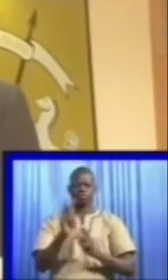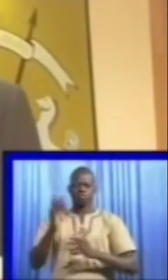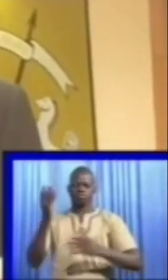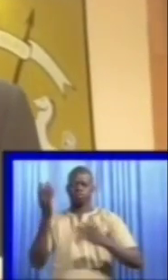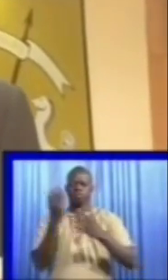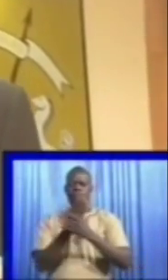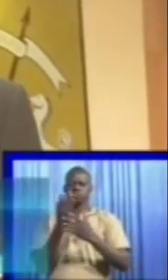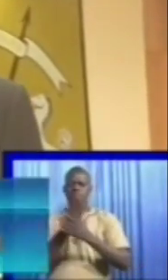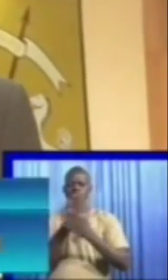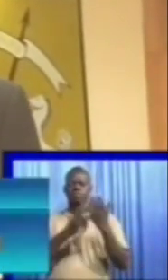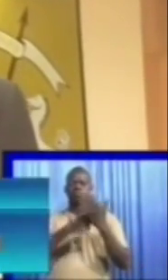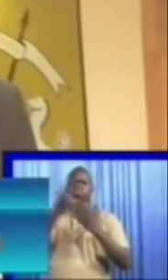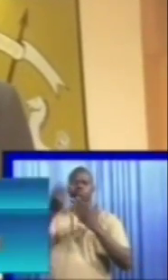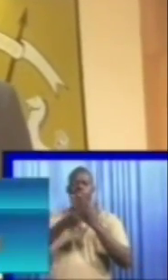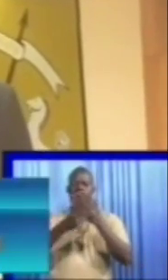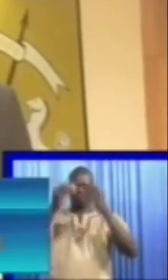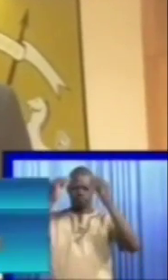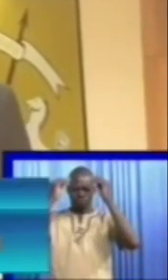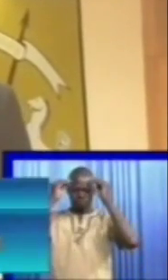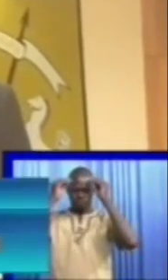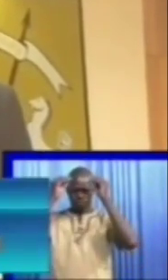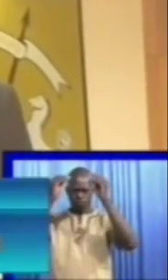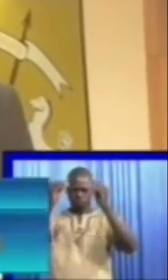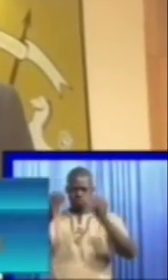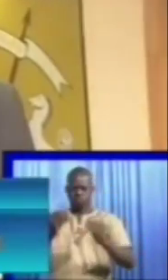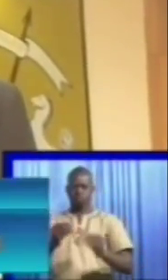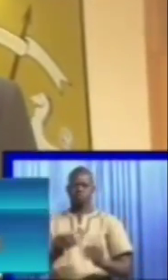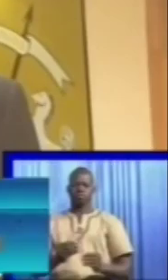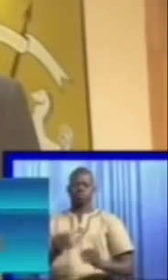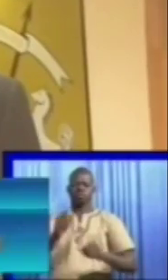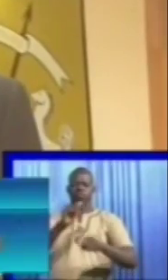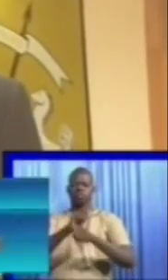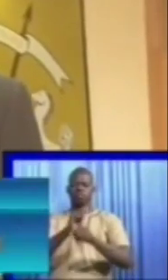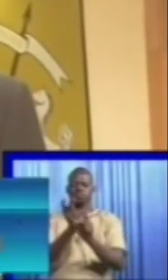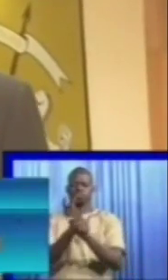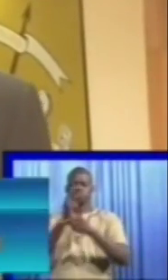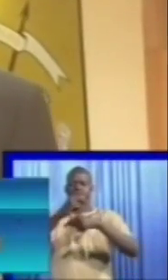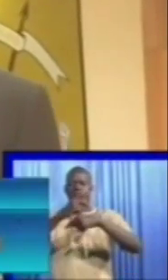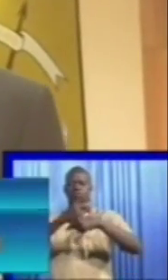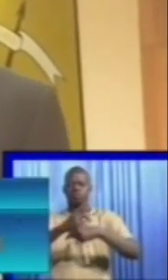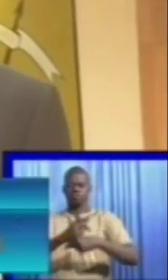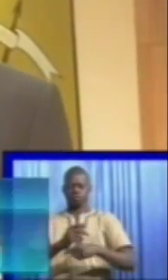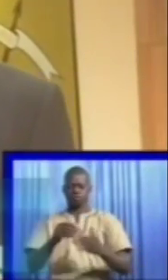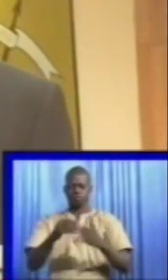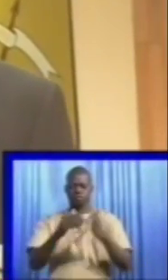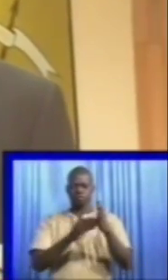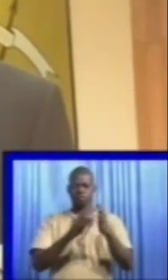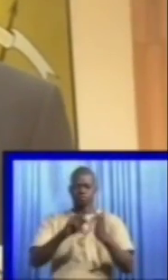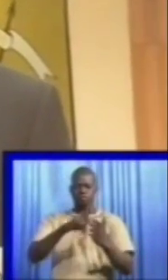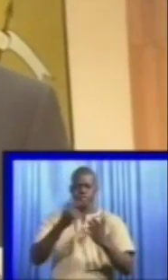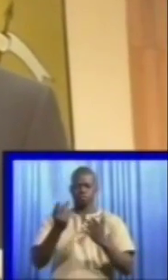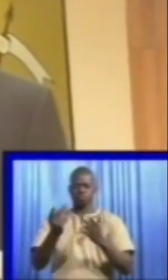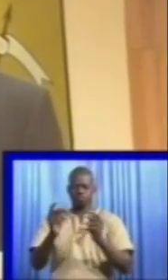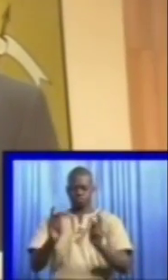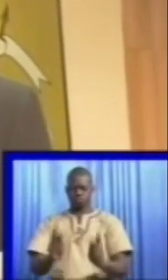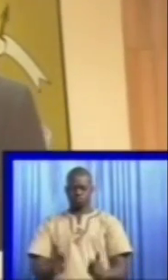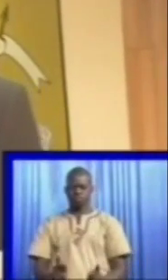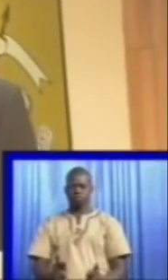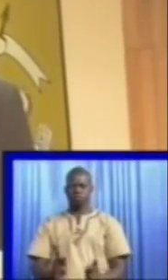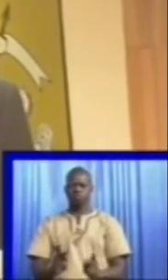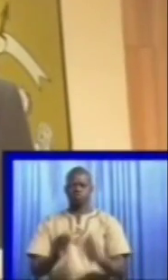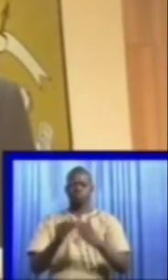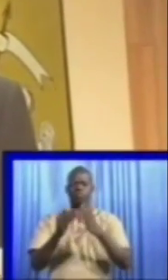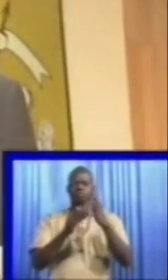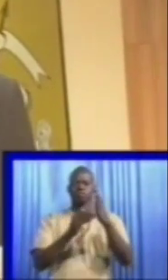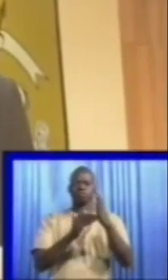des programmes d'enseignement, la paralysie des activités productives et souvent des pertes en vie humaine sont